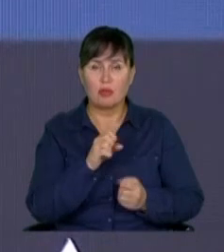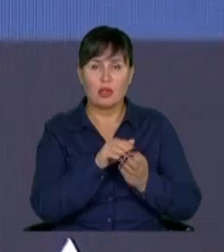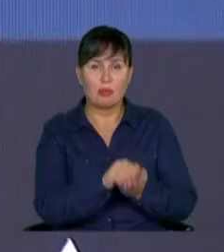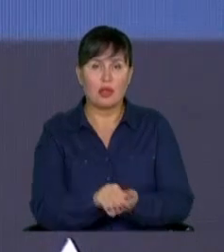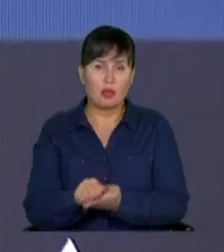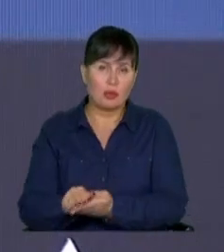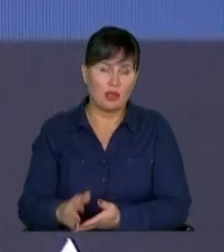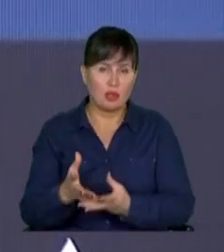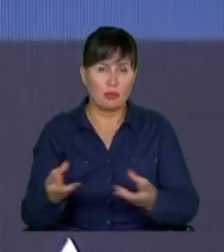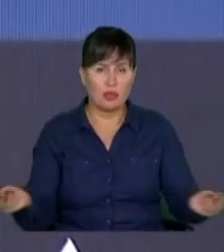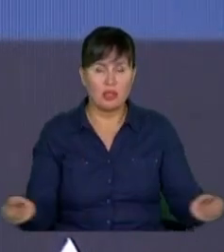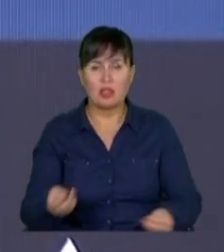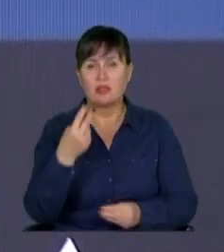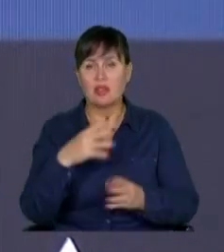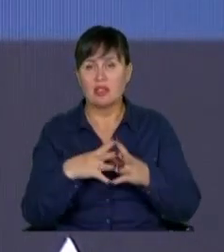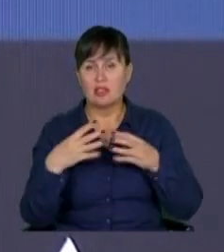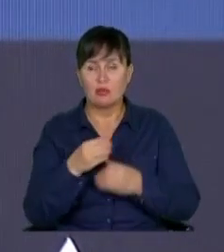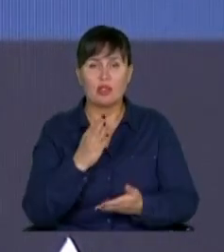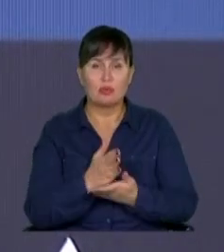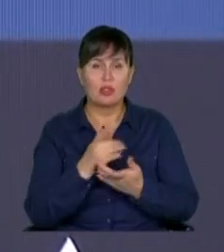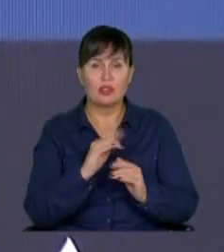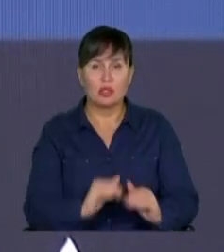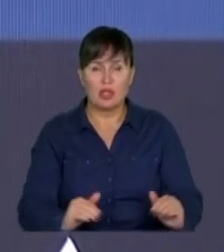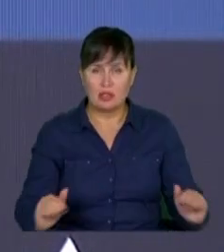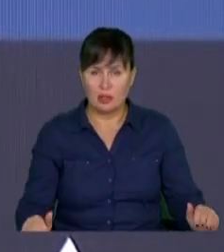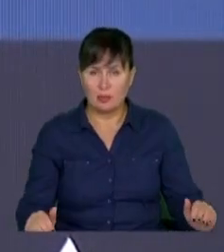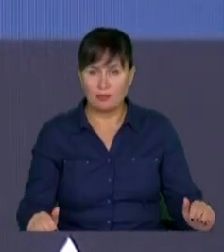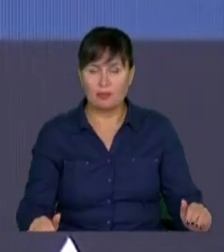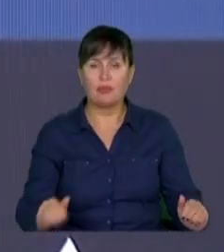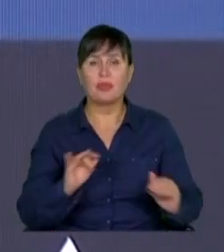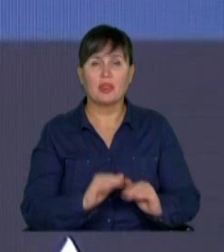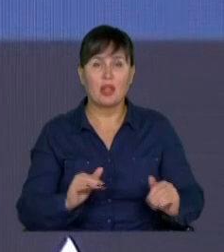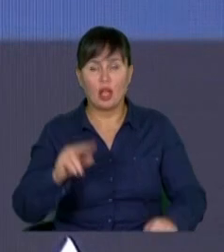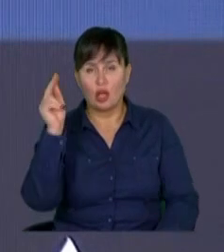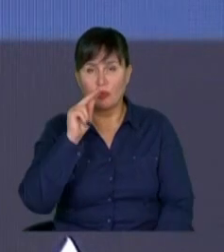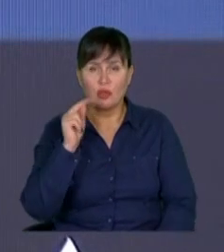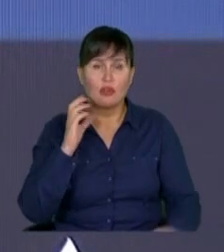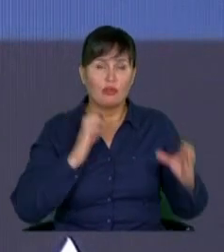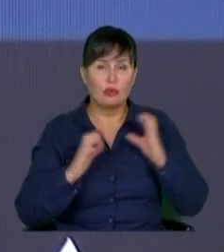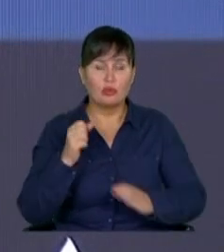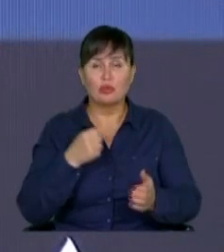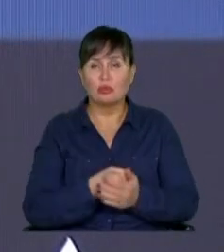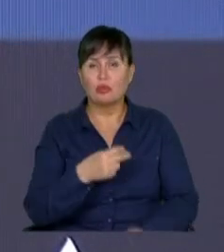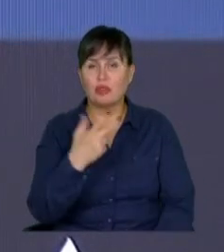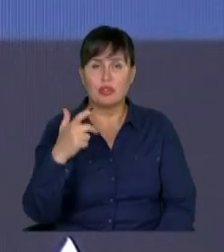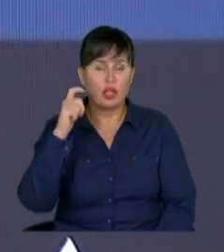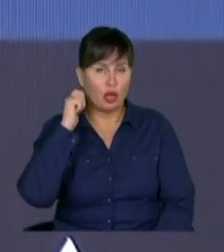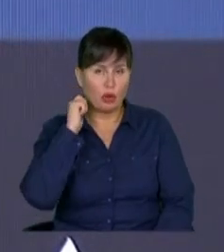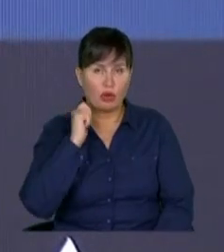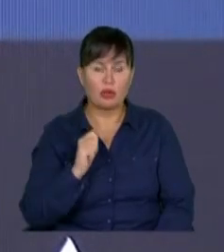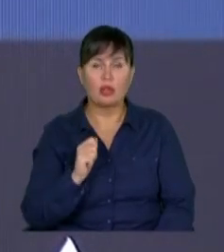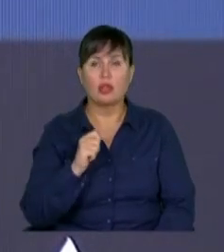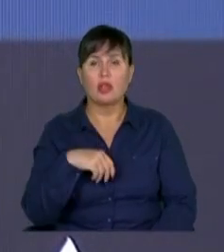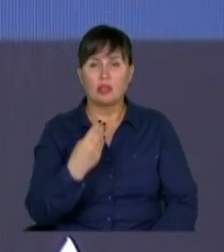погребение. 20 семьям, имеющих несовершеннолетних детей и детей, обучающихся в вузах до 23 лет,